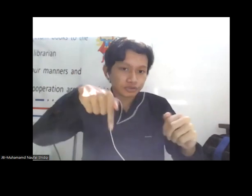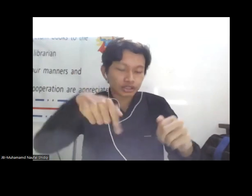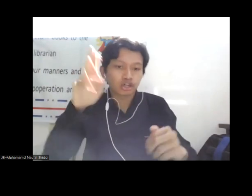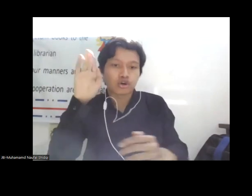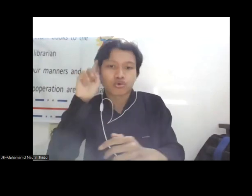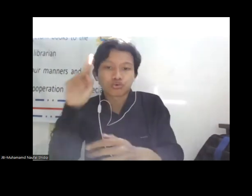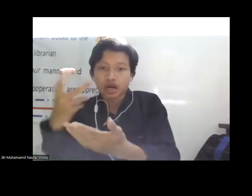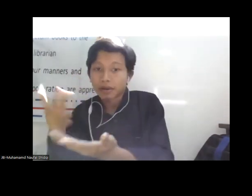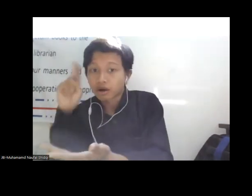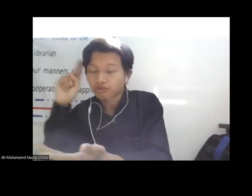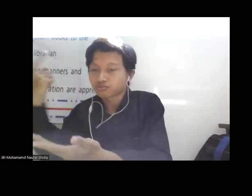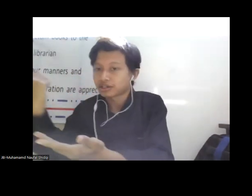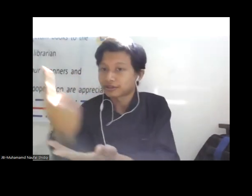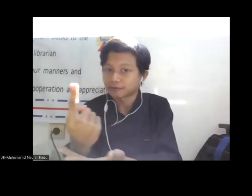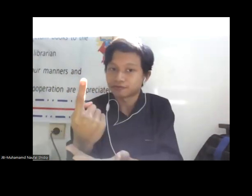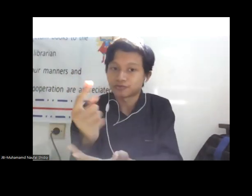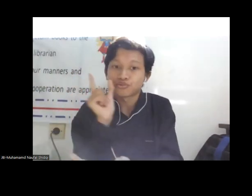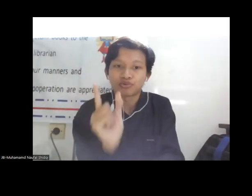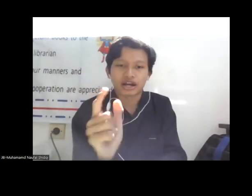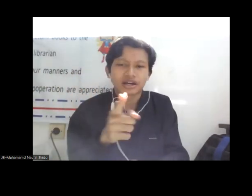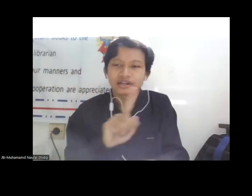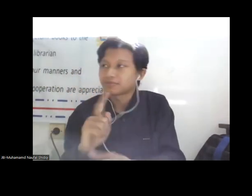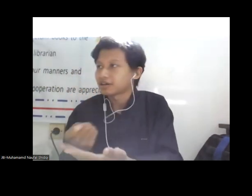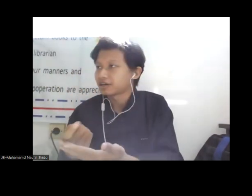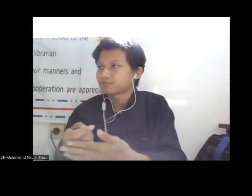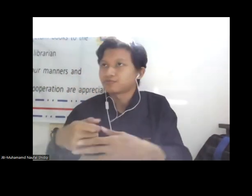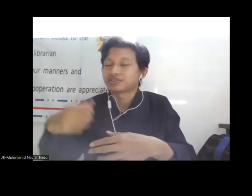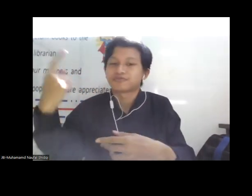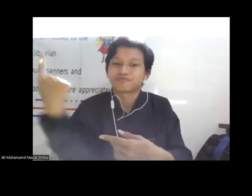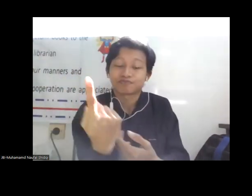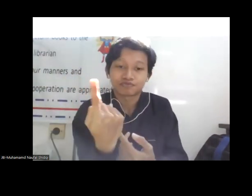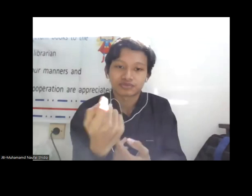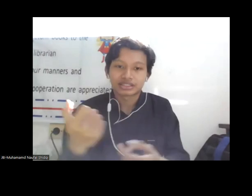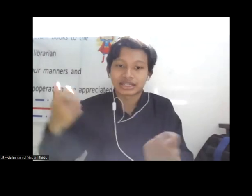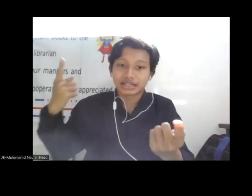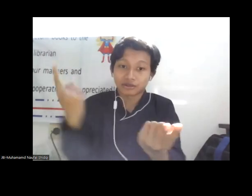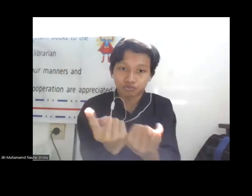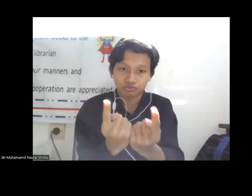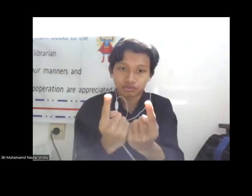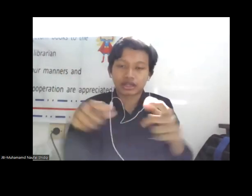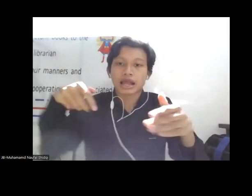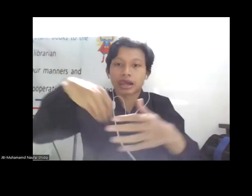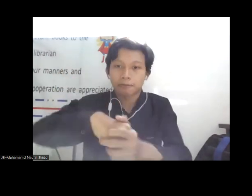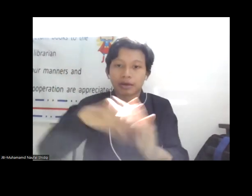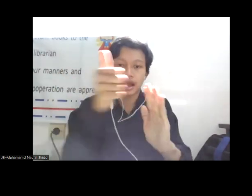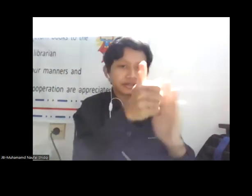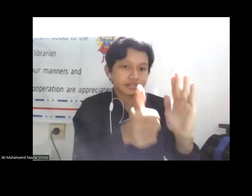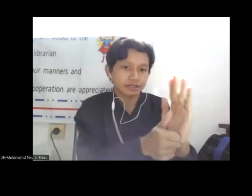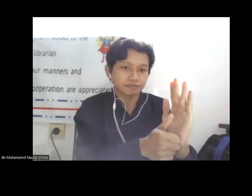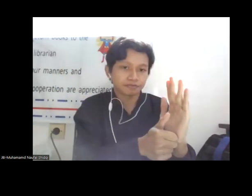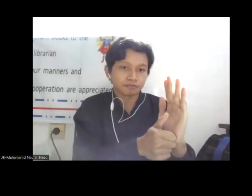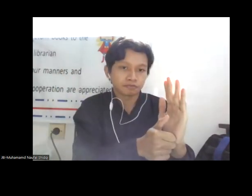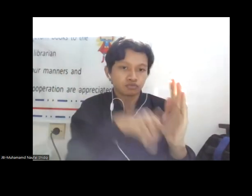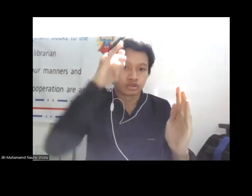memenuhi undangan terbuka kami untuk mengikuti pelatihan riset tool pemanfaatan